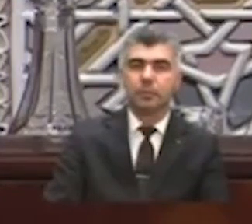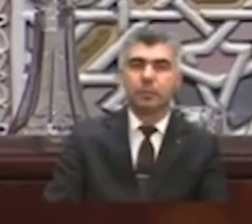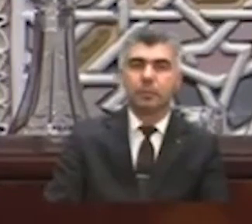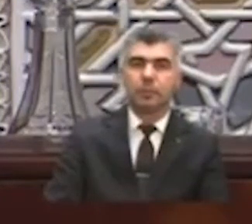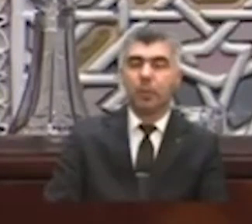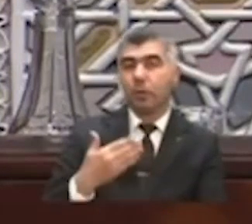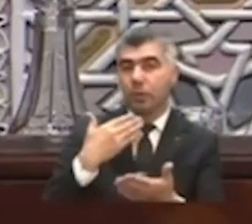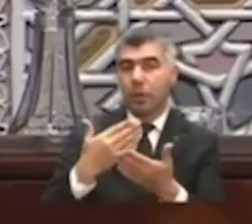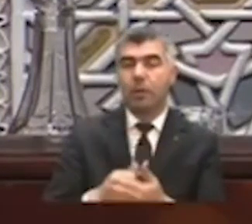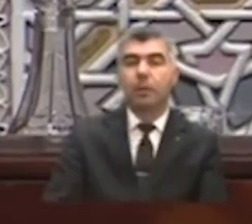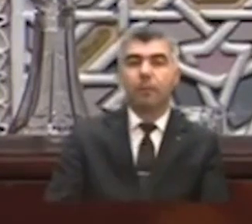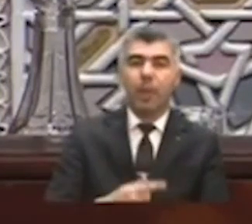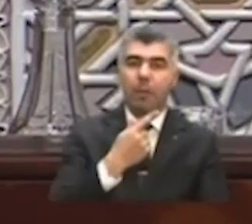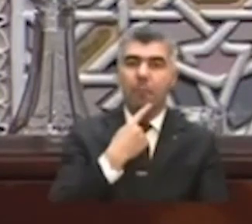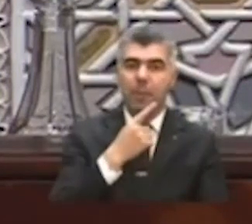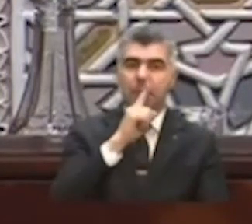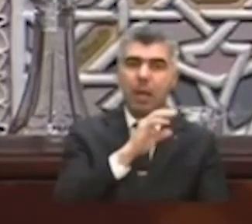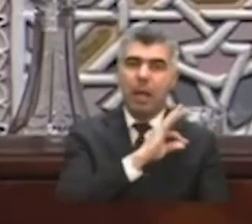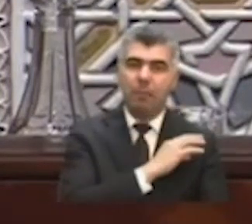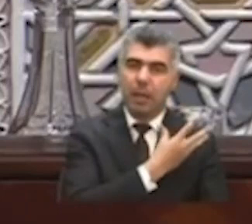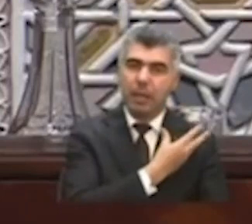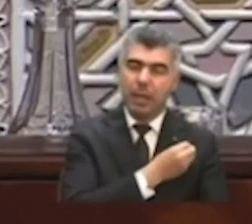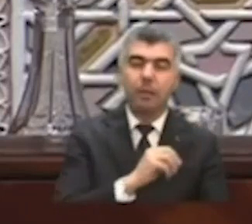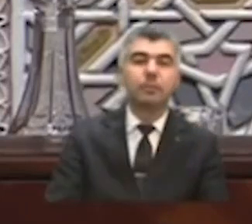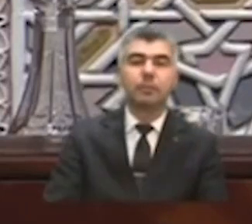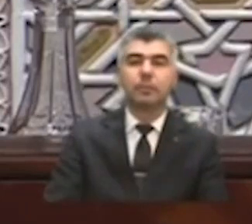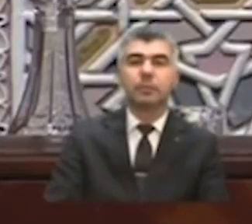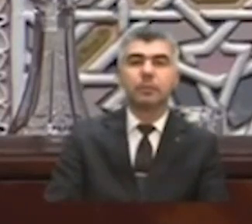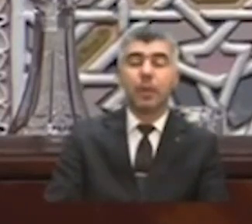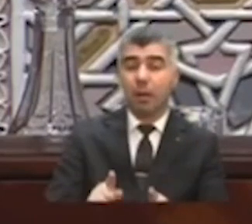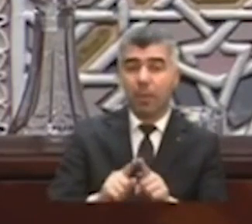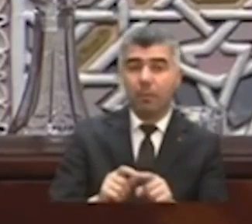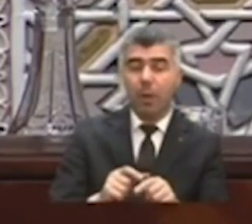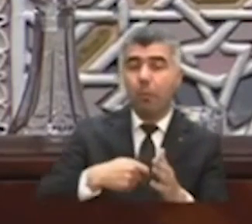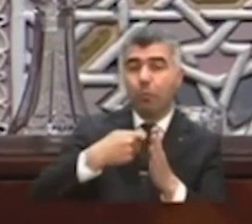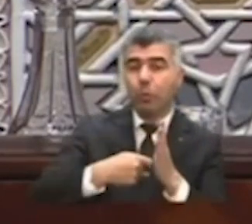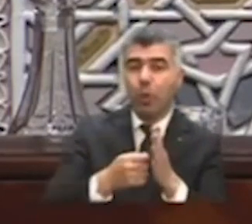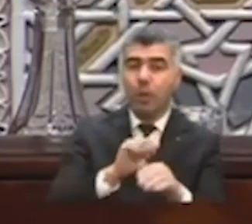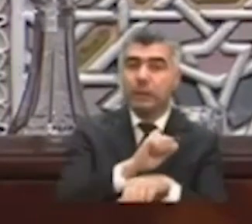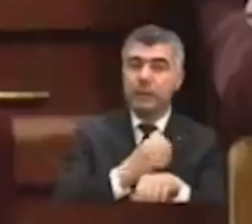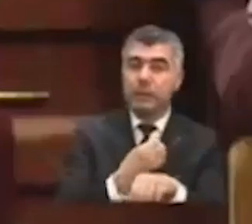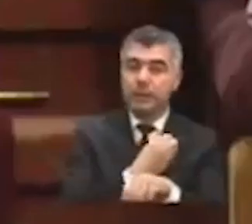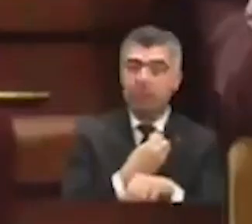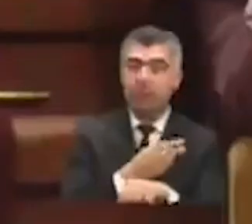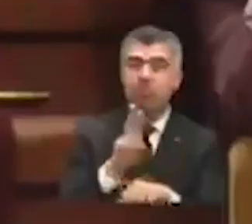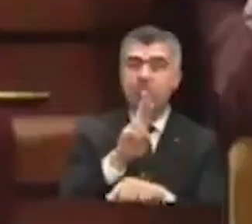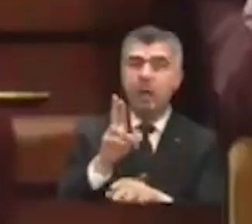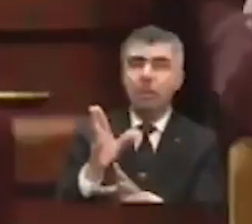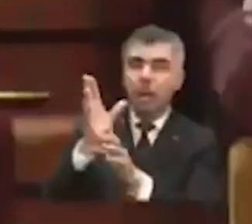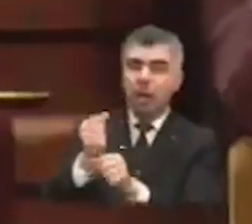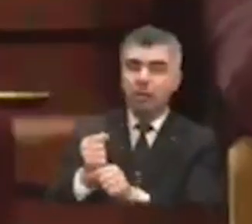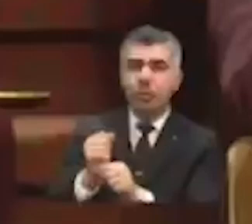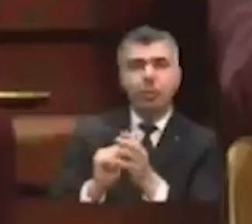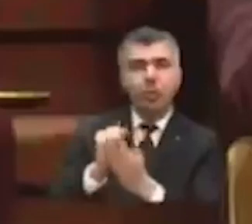شكرا. بسم الله الرحمن الرحيم. سيد الوزير المحترم، مشروع الحماية الاجتماعية مشروع ملكي نتمنى له كل